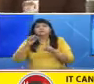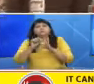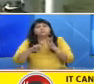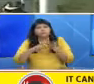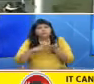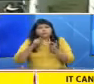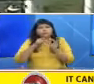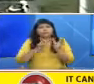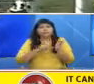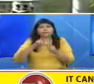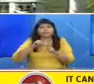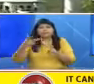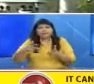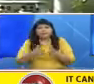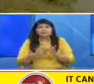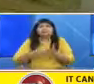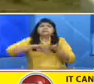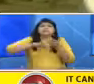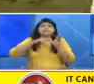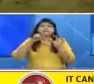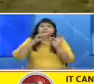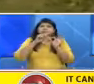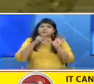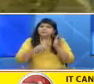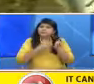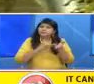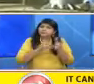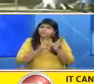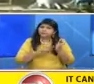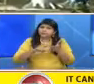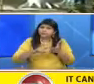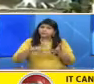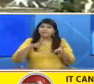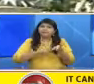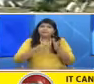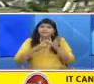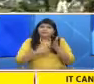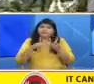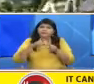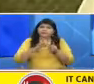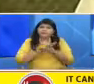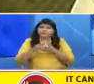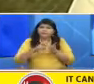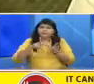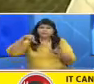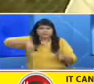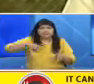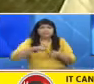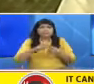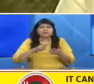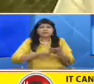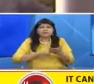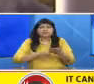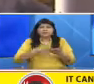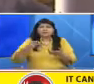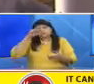हो, साबरमती आश्रम हो, चंपारण हो, वर्धा का आश्रम हो, और दिल्ली में महात्मा गांधी से